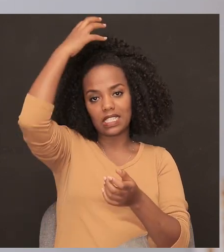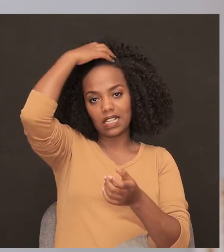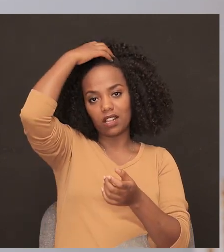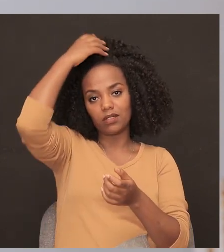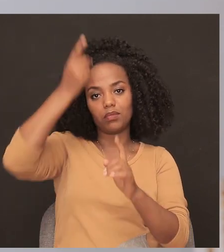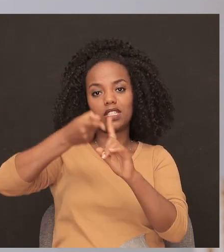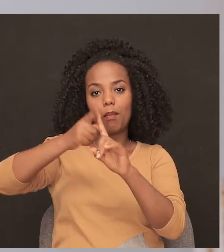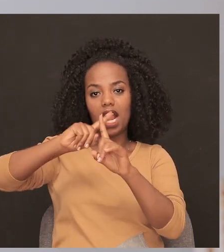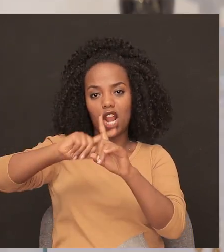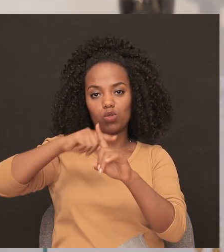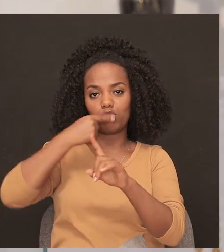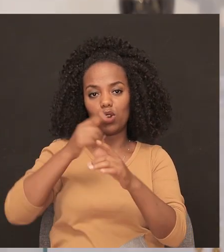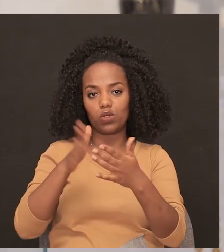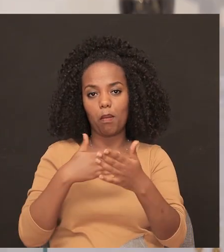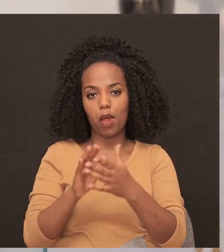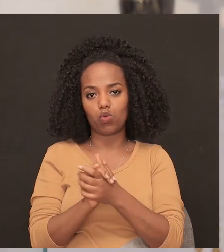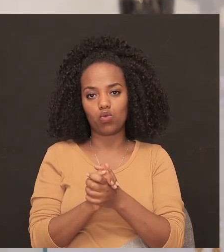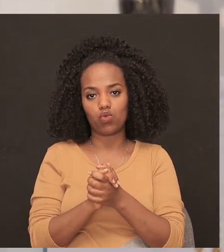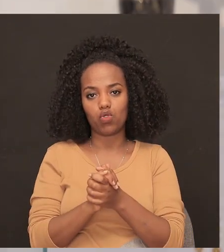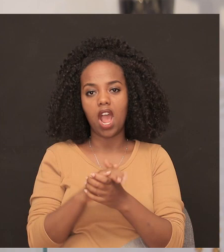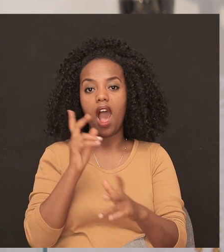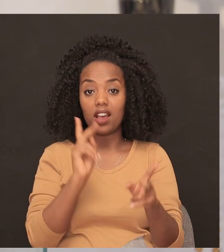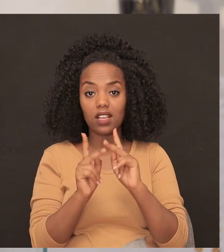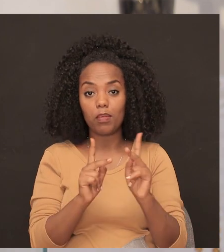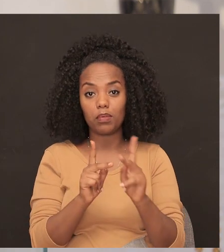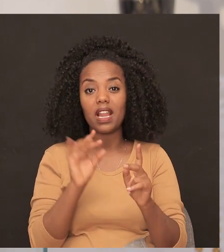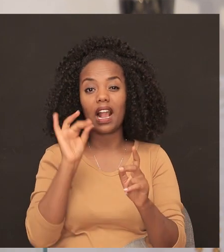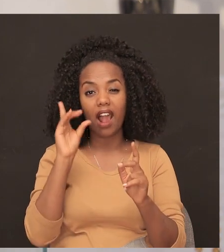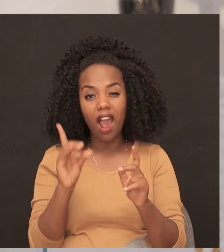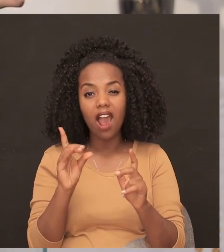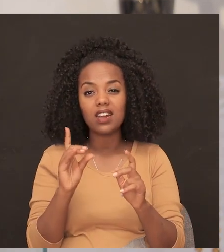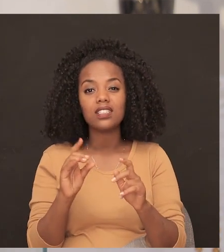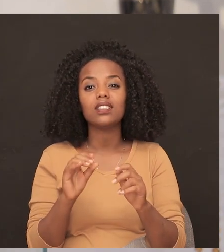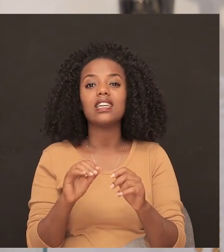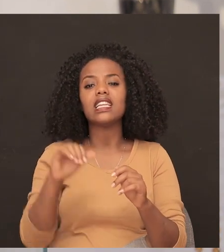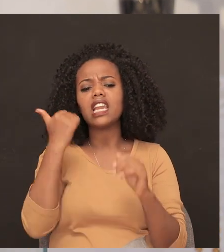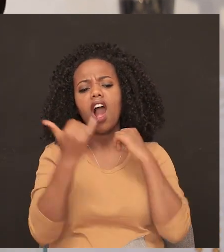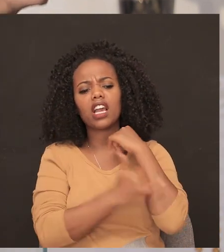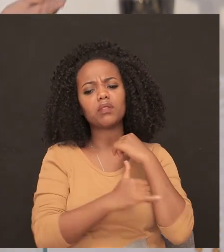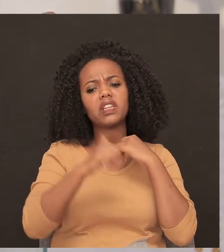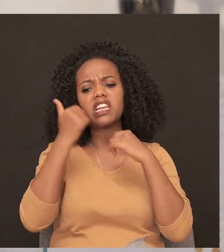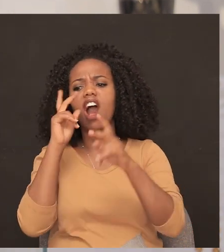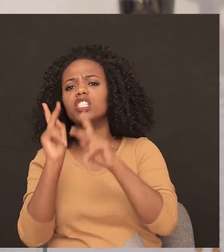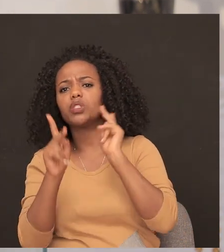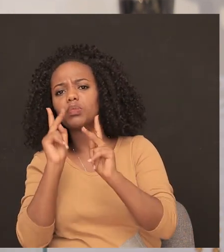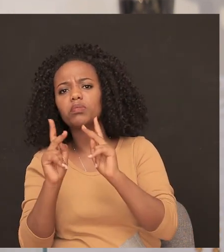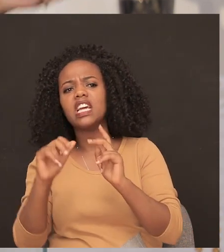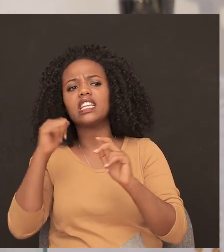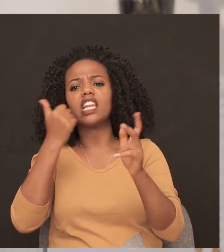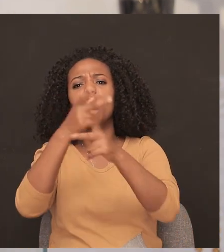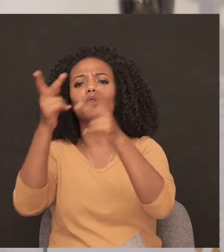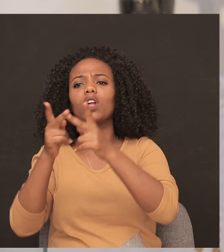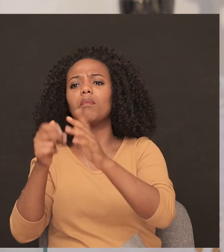ተመለሱ ብለው ይዘምሩልናል። አህዛብም ለካ ሌላ ሀገርም ለካ ሌላም ህዝብም ጋር መሄድ ለካ ሌላም